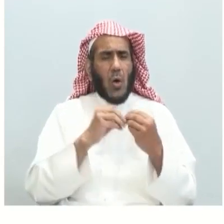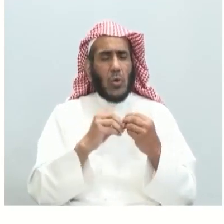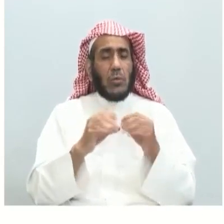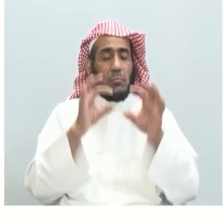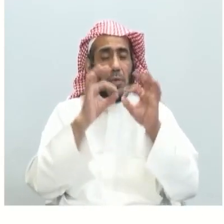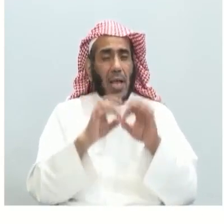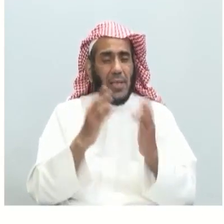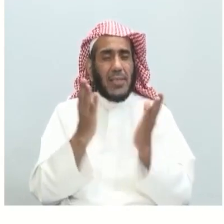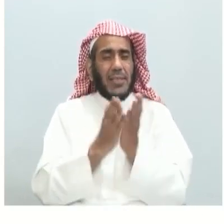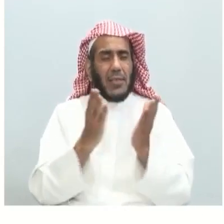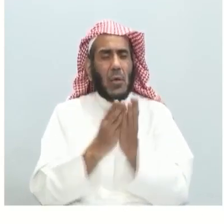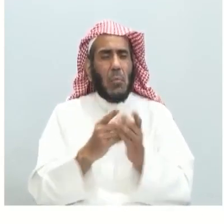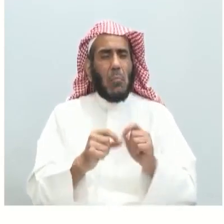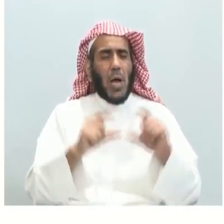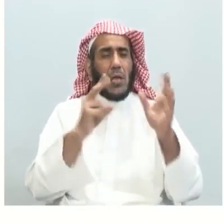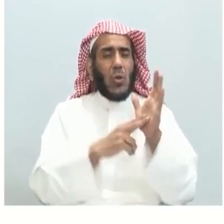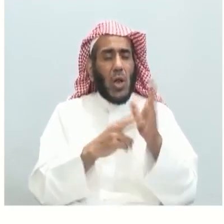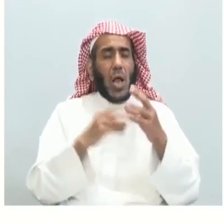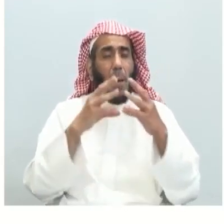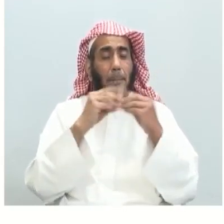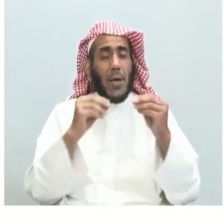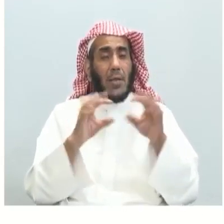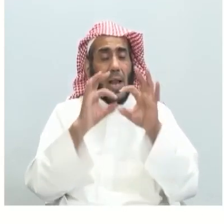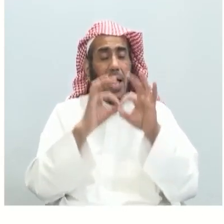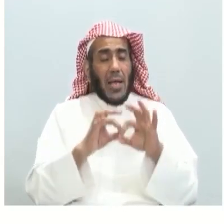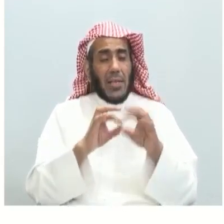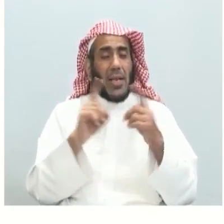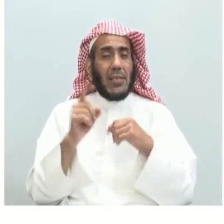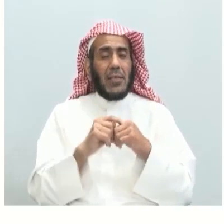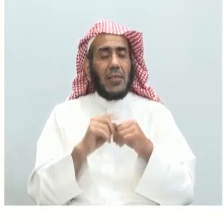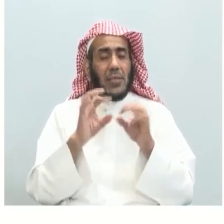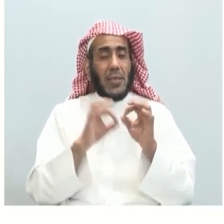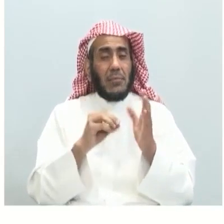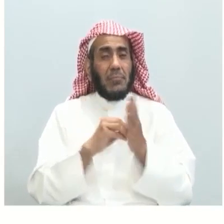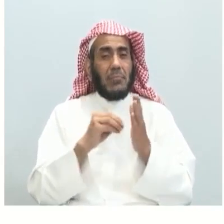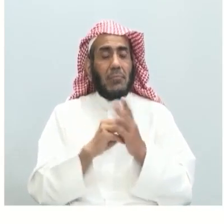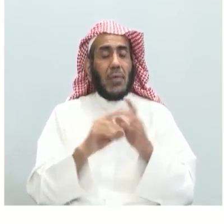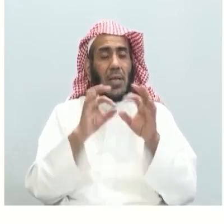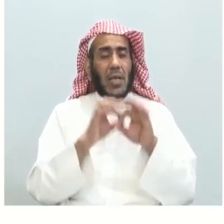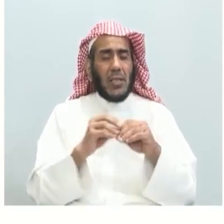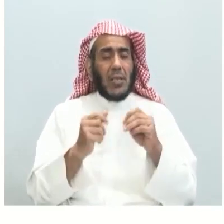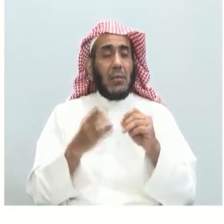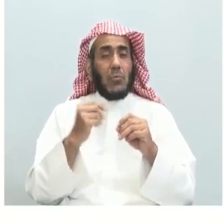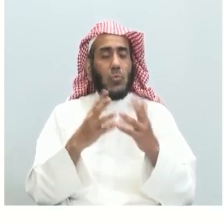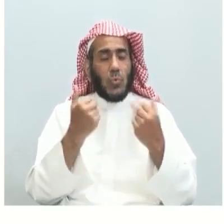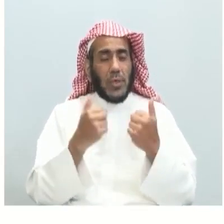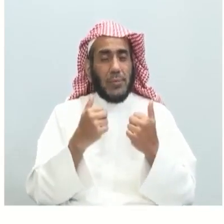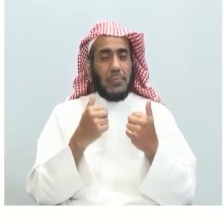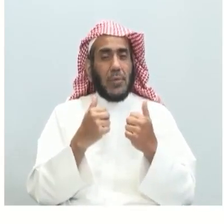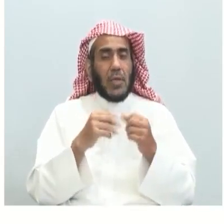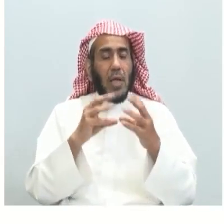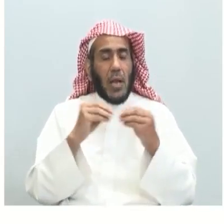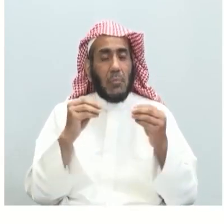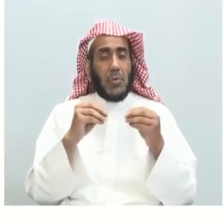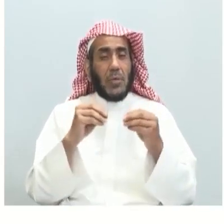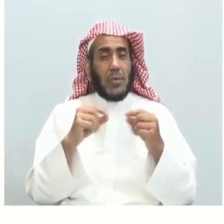ايات الدرس ما يدل على معنى الايات الاتيه عندنا ايات كريمات نريد